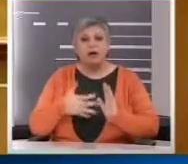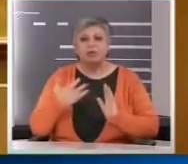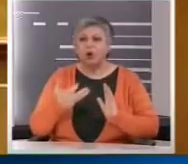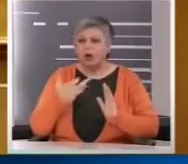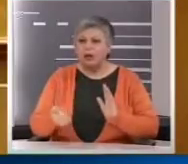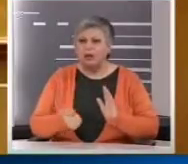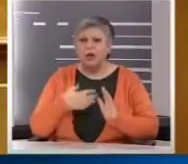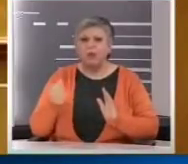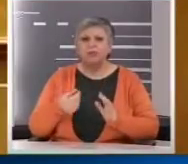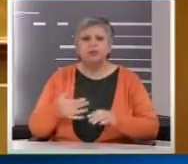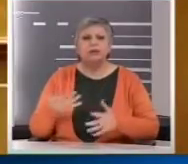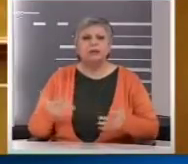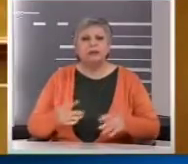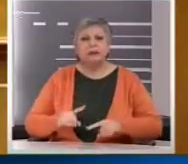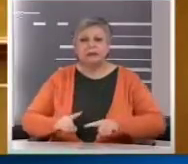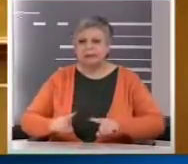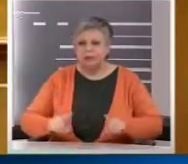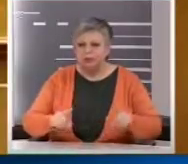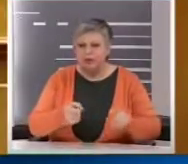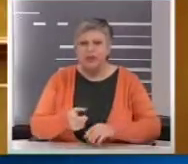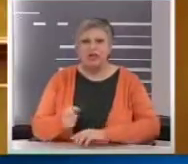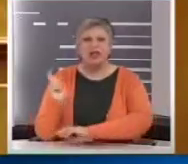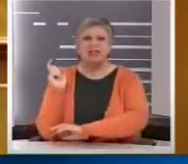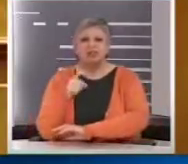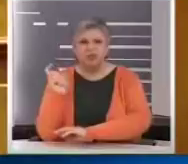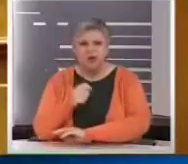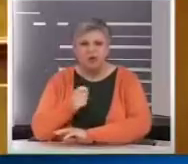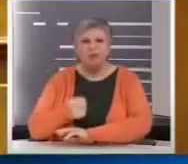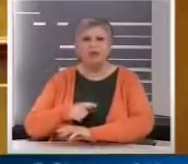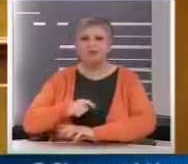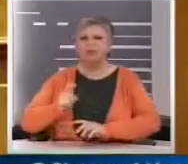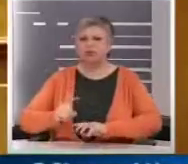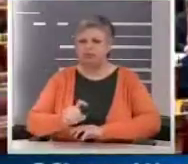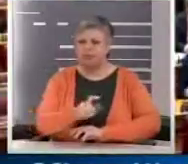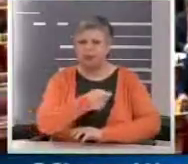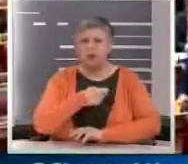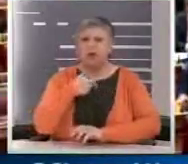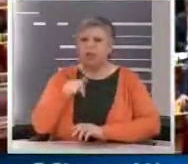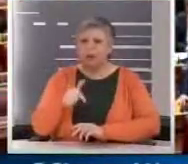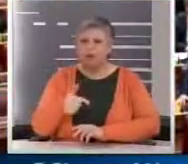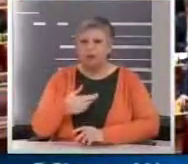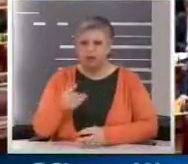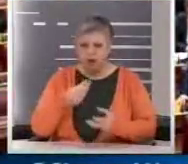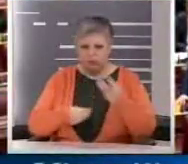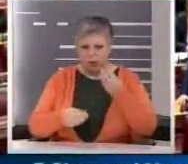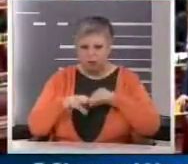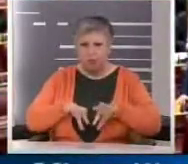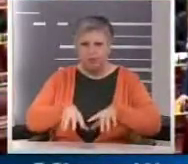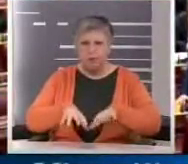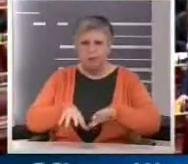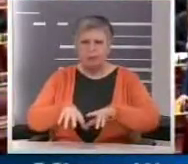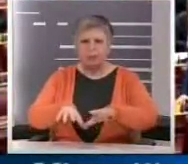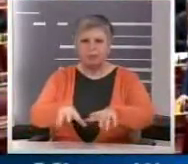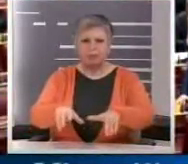φίδια, σκορπιούς, έχυρνες και 40 ποδαρούζες. Όλοι τρώγανε. Αυτή η δουλειά γινόταν. Και μας κατηγορείτε επειδή